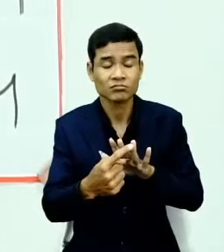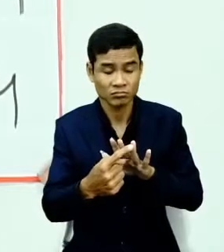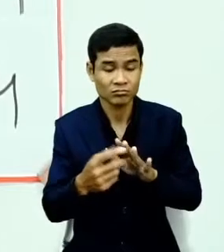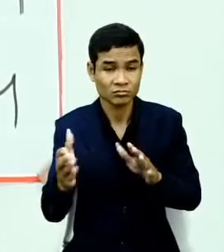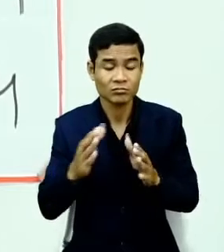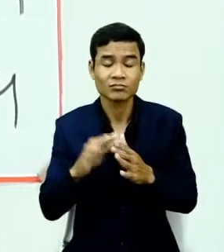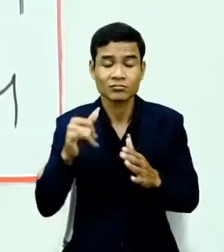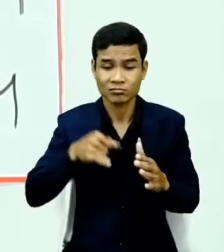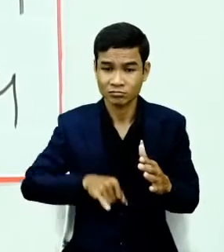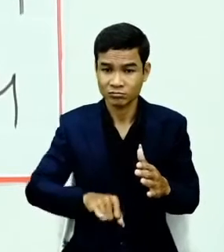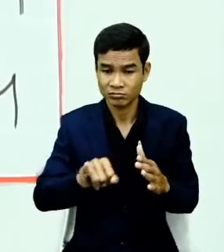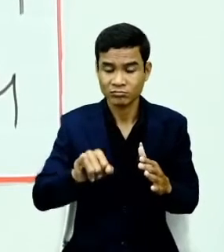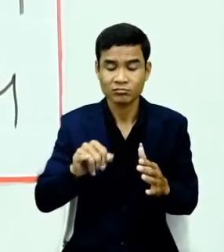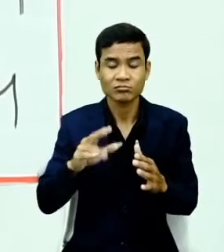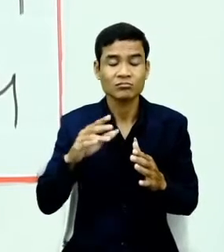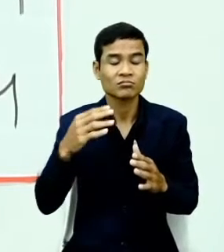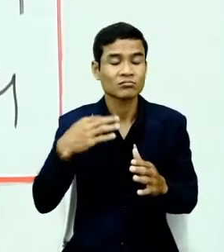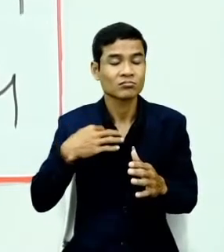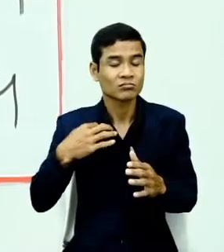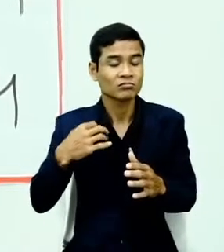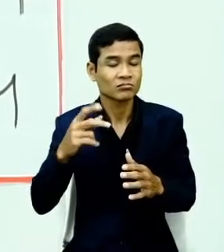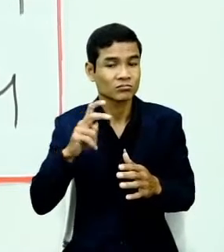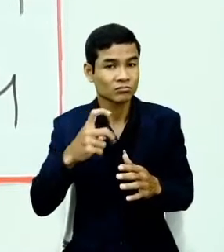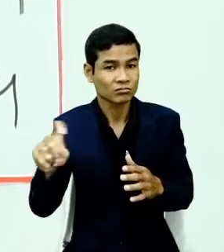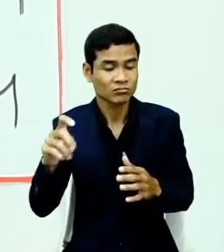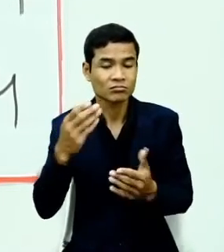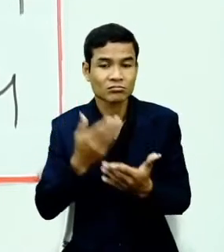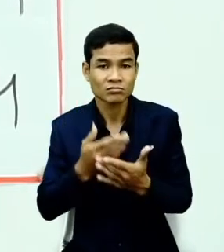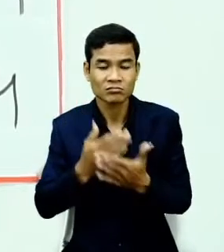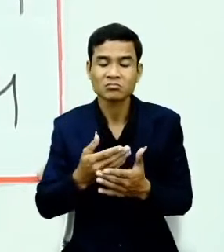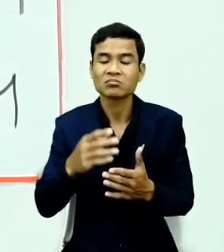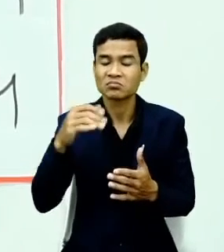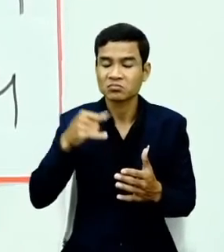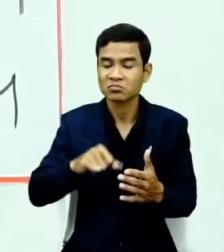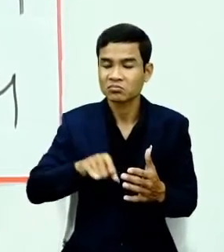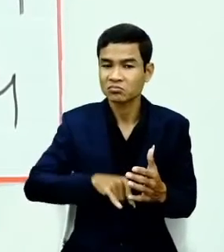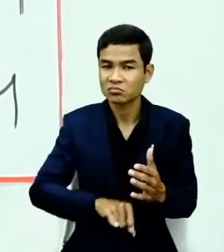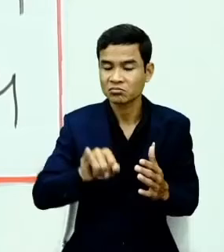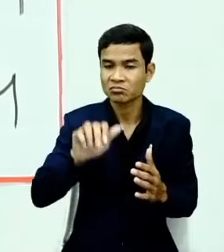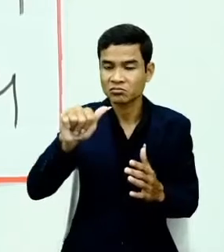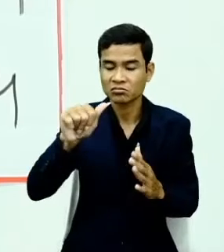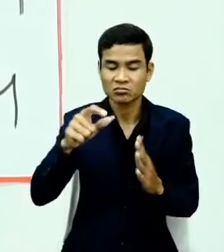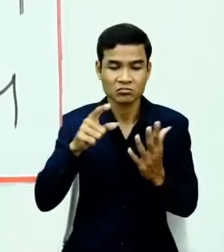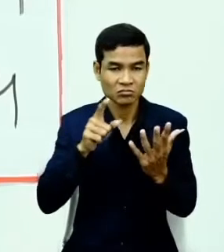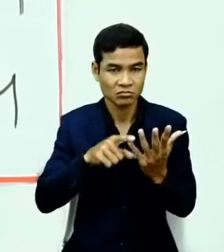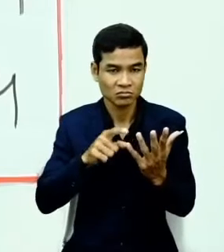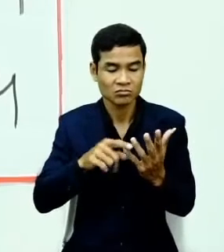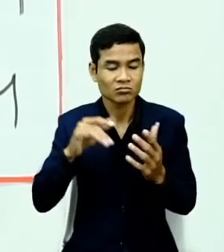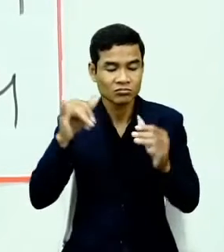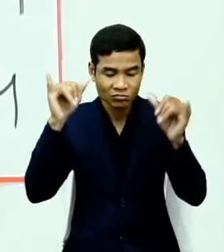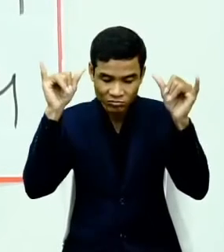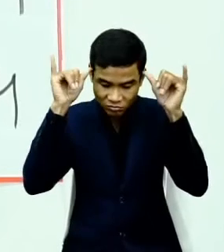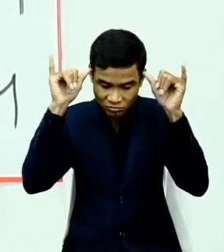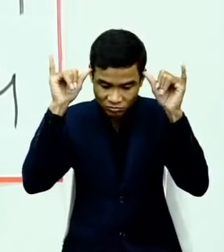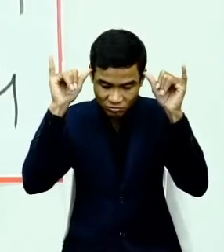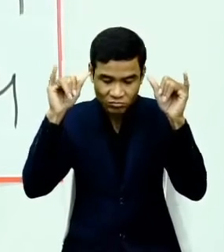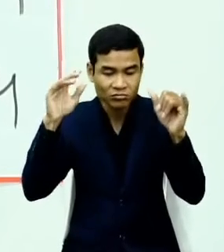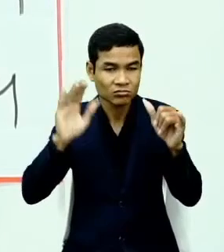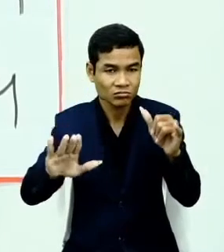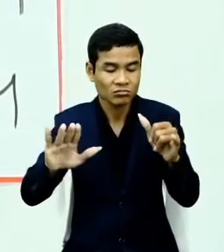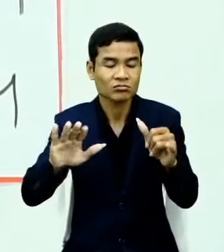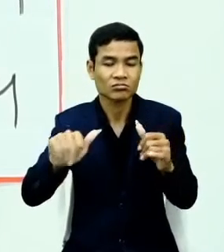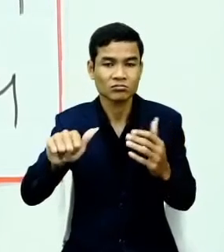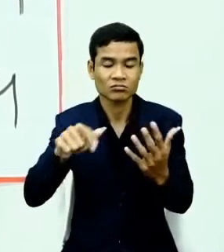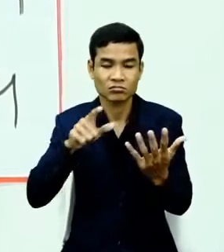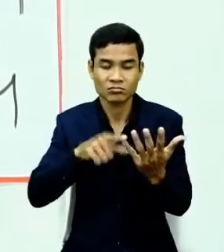ដែលពាក់អាវពណ៌ខៀវនឹងគឺគាត់ឈ្មោះចៅចៅញាចាគឺកូនរបស់ញានឹងឆៃជីរប